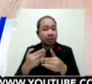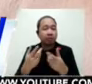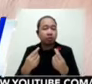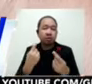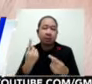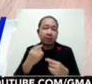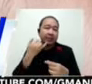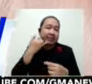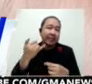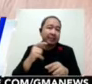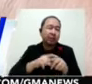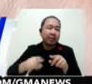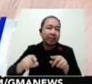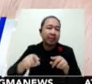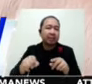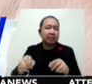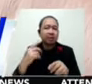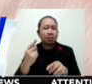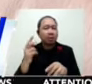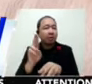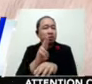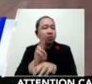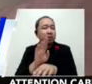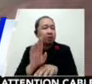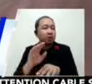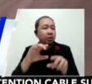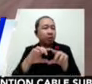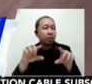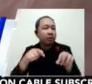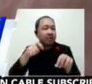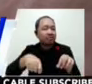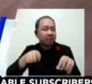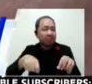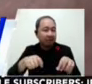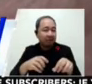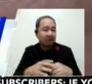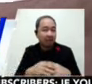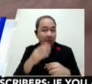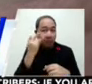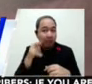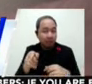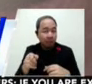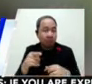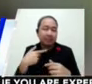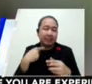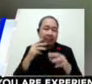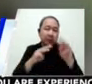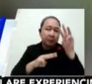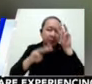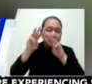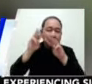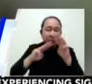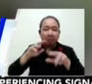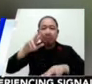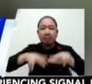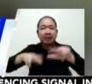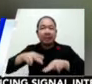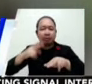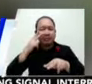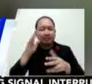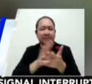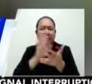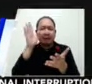may gumamit umano ng inyong credit o debit card. Dahil ikaw ay mag-aalala at matataranta sa laki ng bayarin,